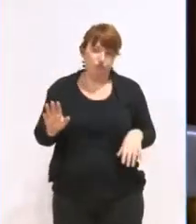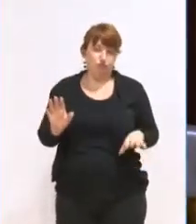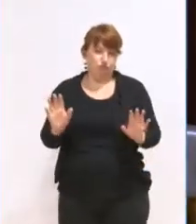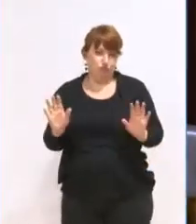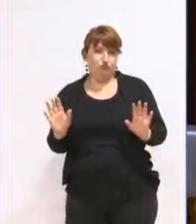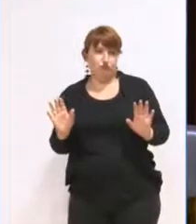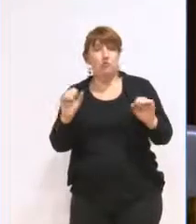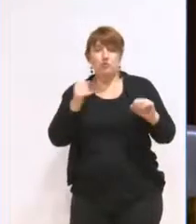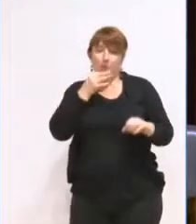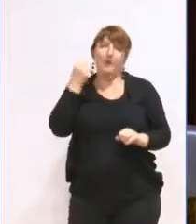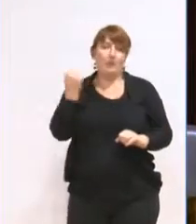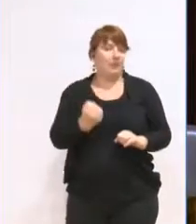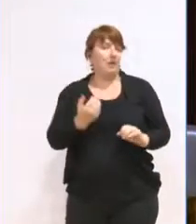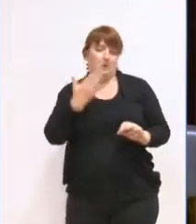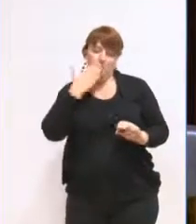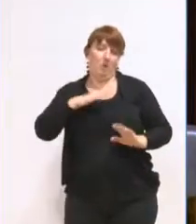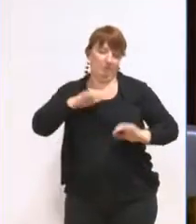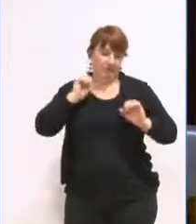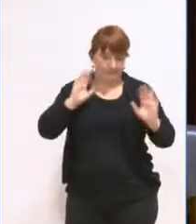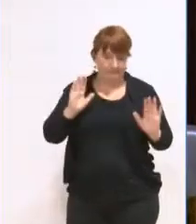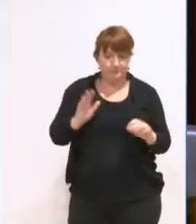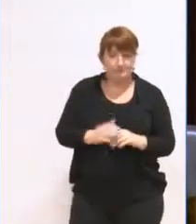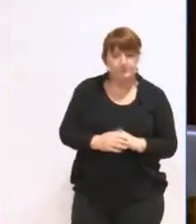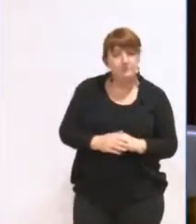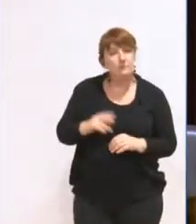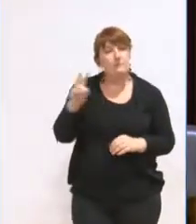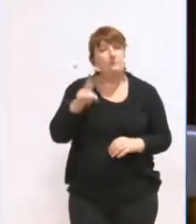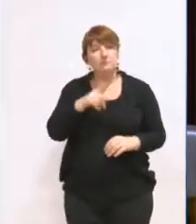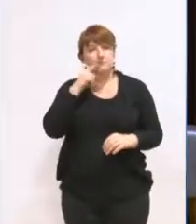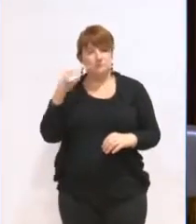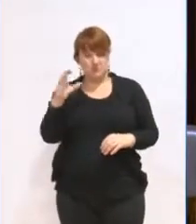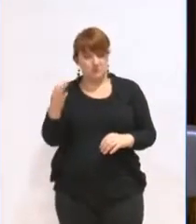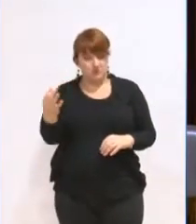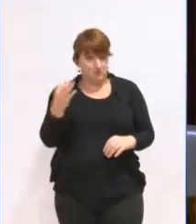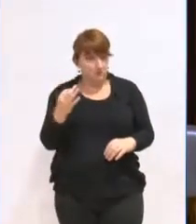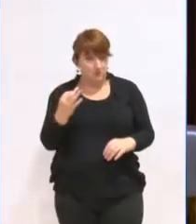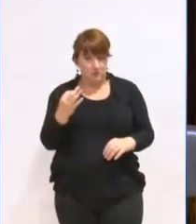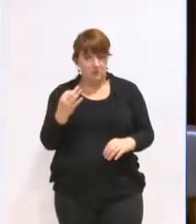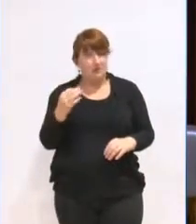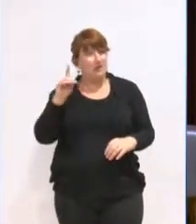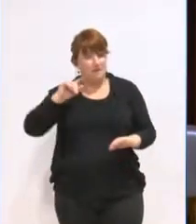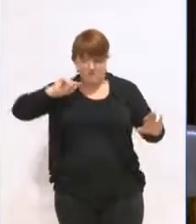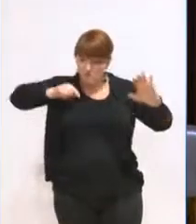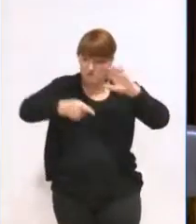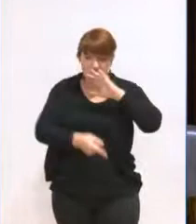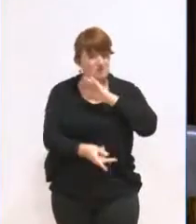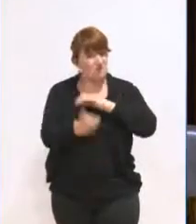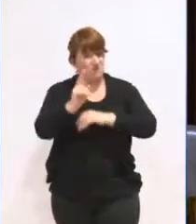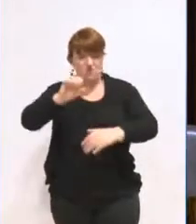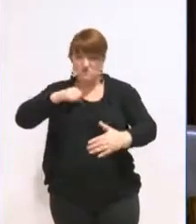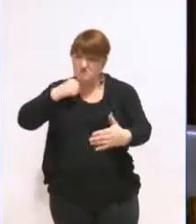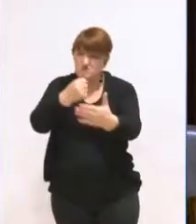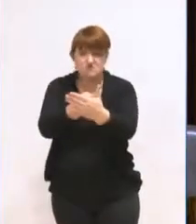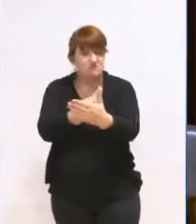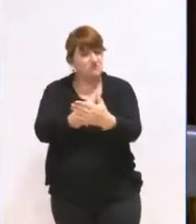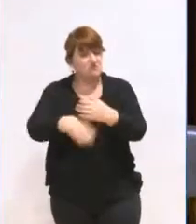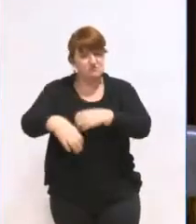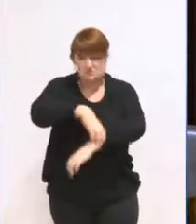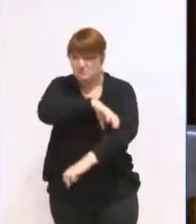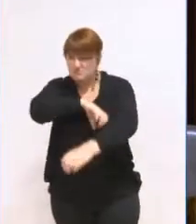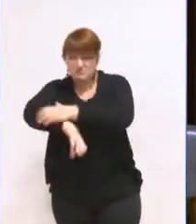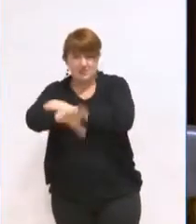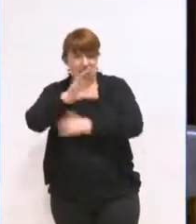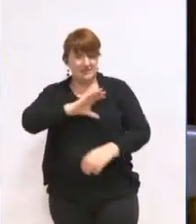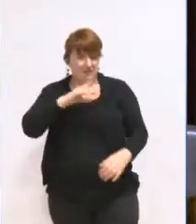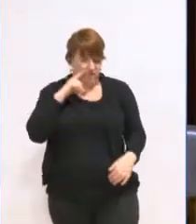ce soir par Mathieu Chamussi, il faut la creuser jusqu'au bout. Et l'année 2018 doit être en effet celle qui doit nous permettre de voir s'il n'y a